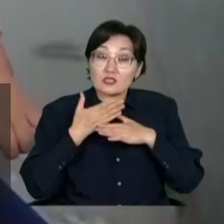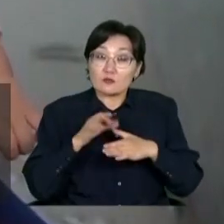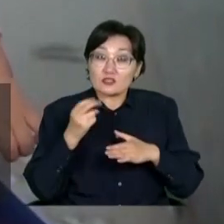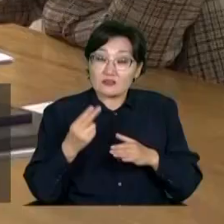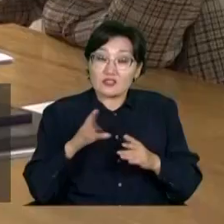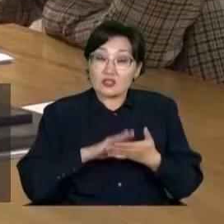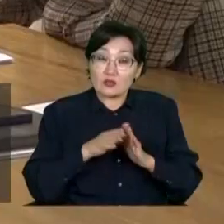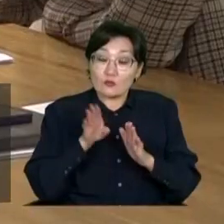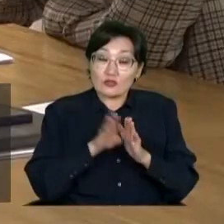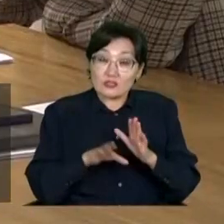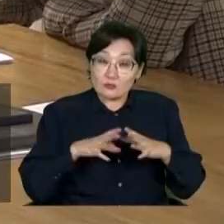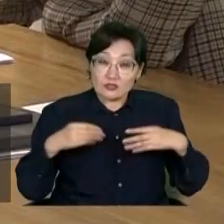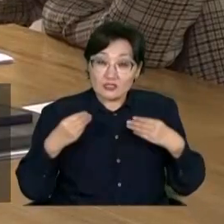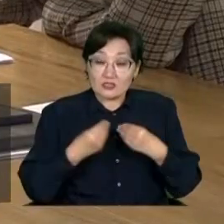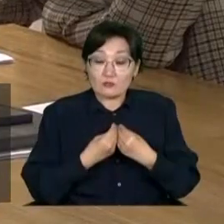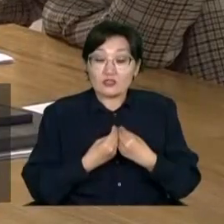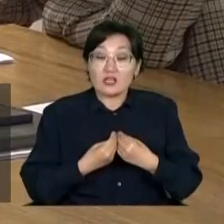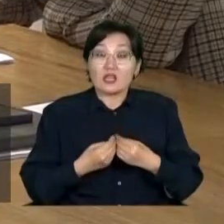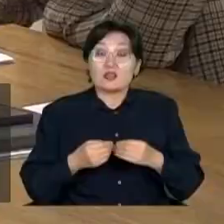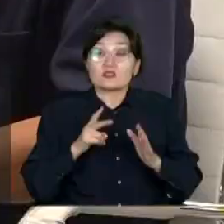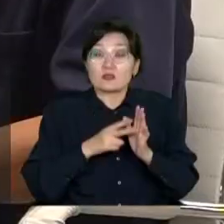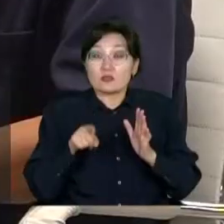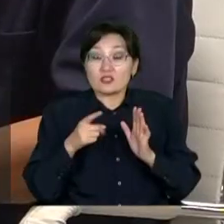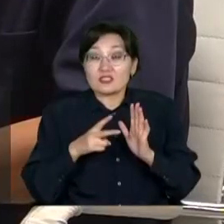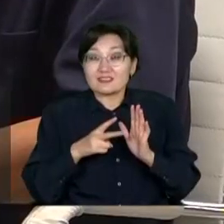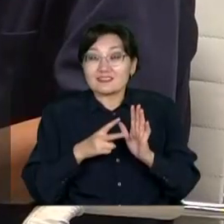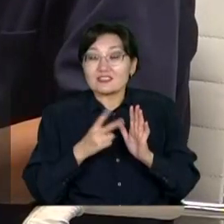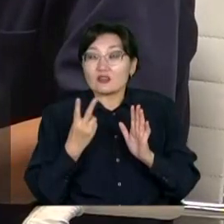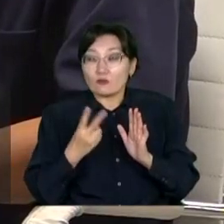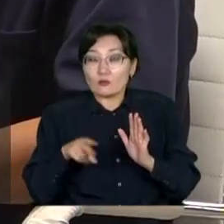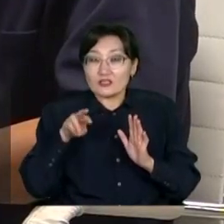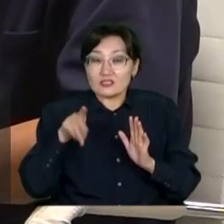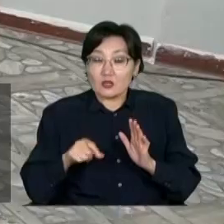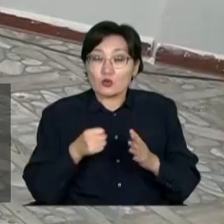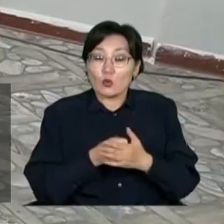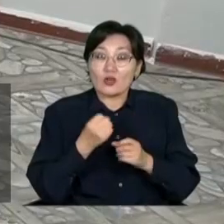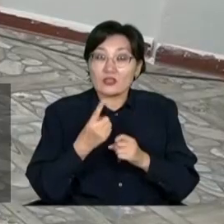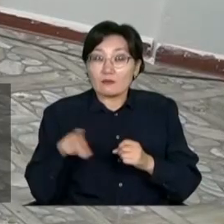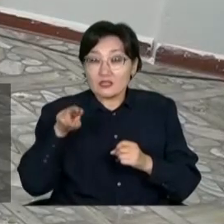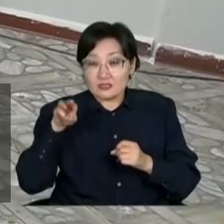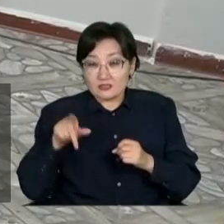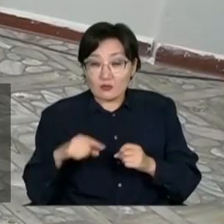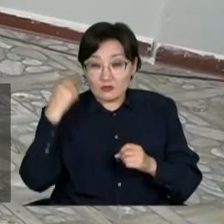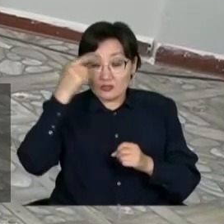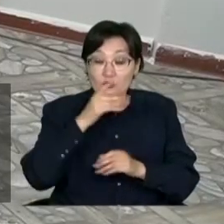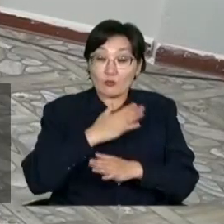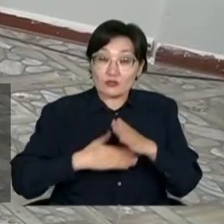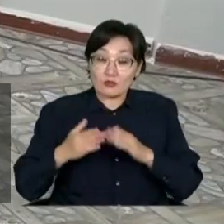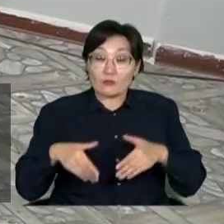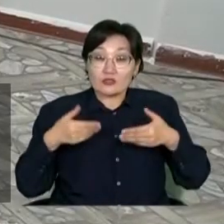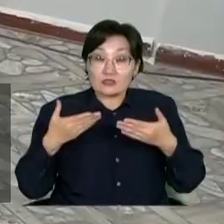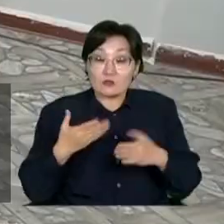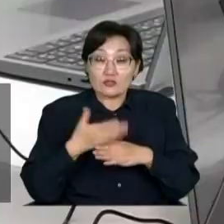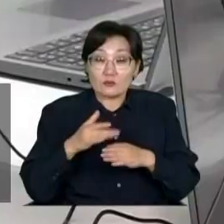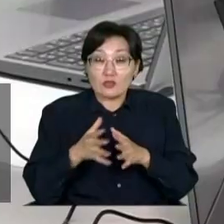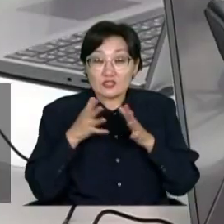социально уязвимых слоев населения с 7,2 миллиардов тенге до 11 миллиардов. А для лиц с инвалидностью предлагается